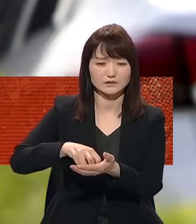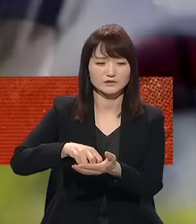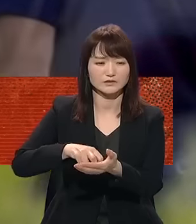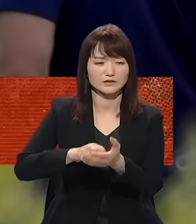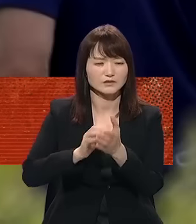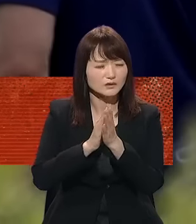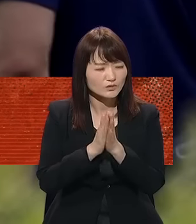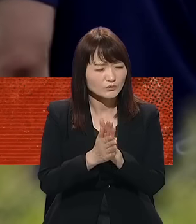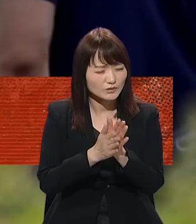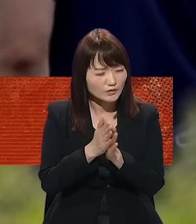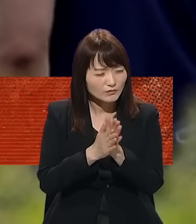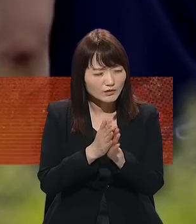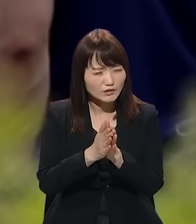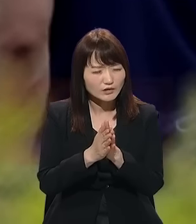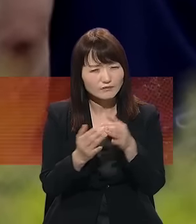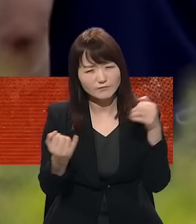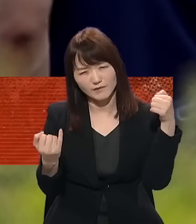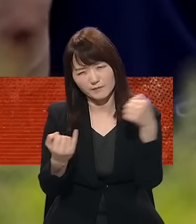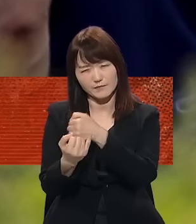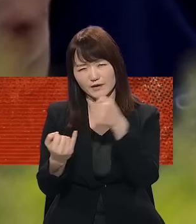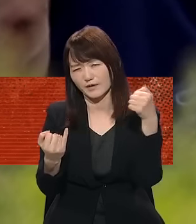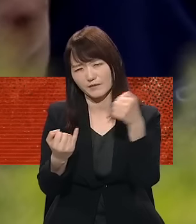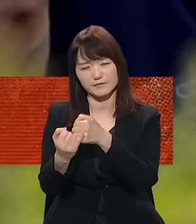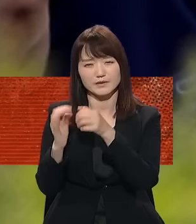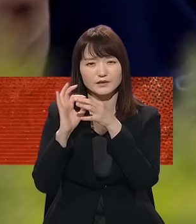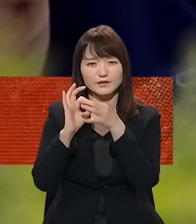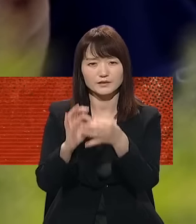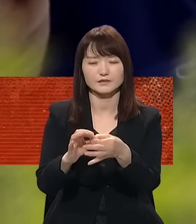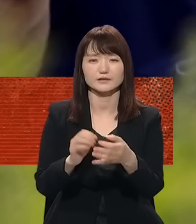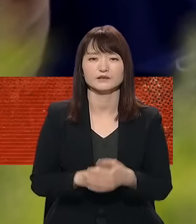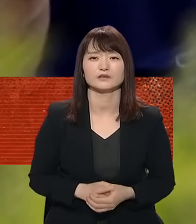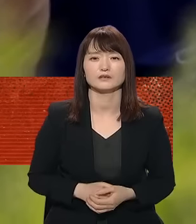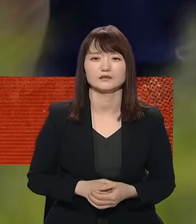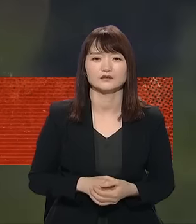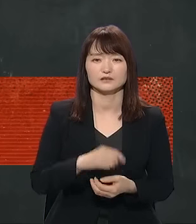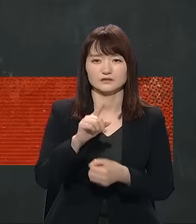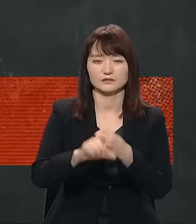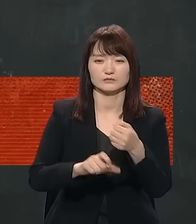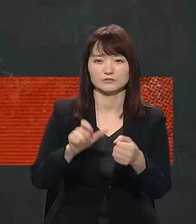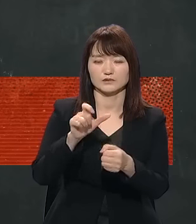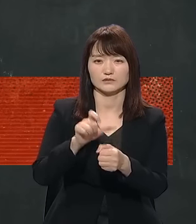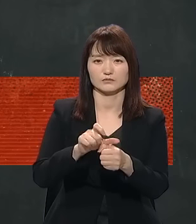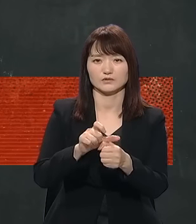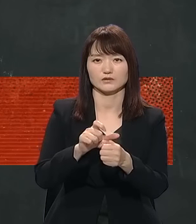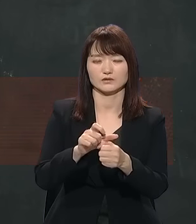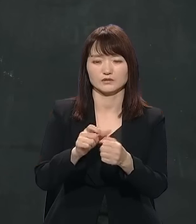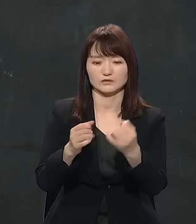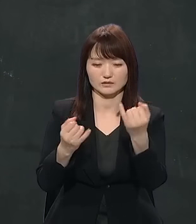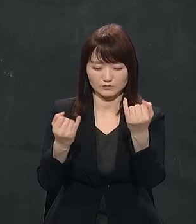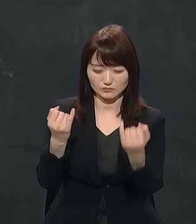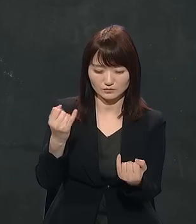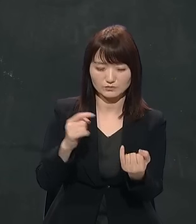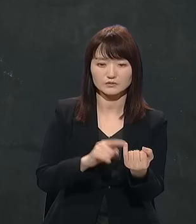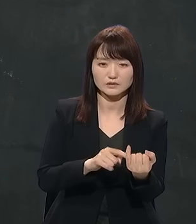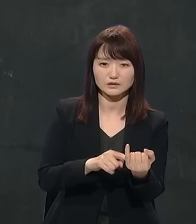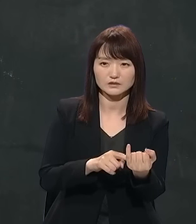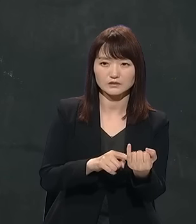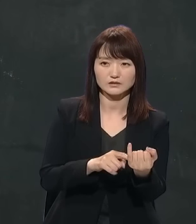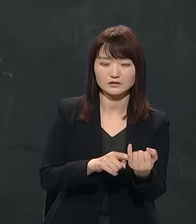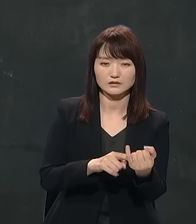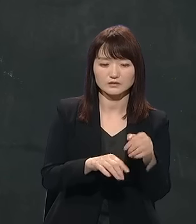하는데도 멈추지 않았다고 합니다 그런데 이때 시부 현직의 동생인이 권씨의 여자친구가 차 안에서